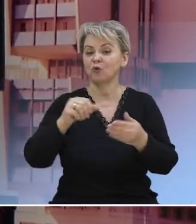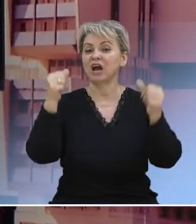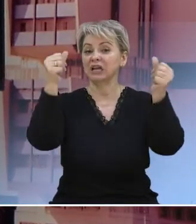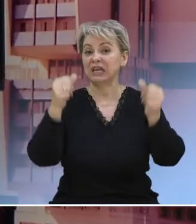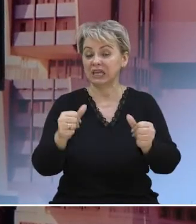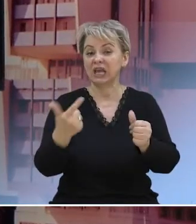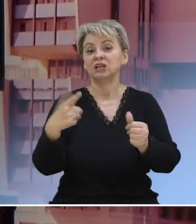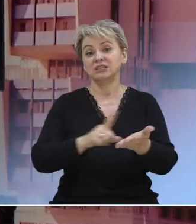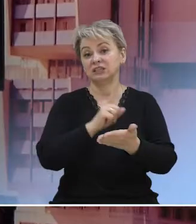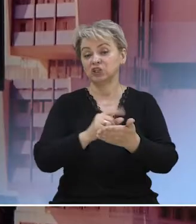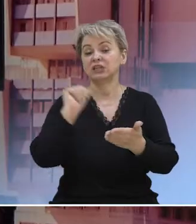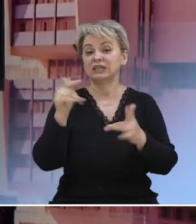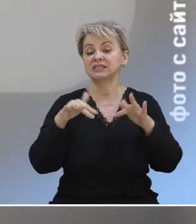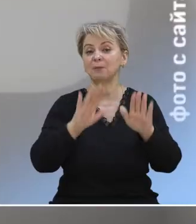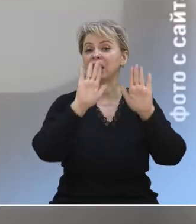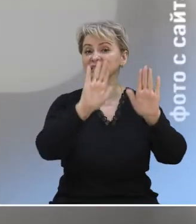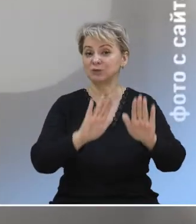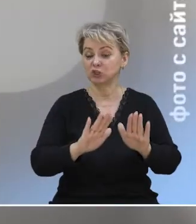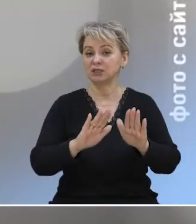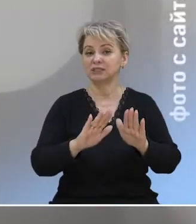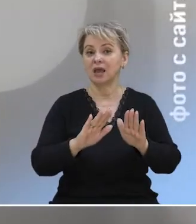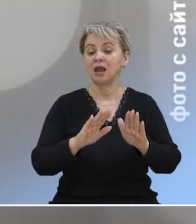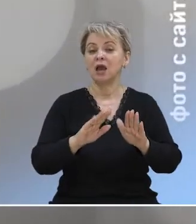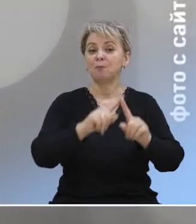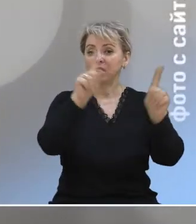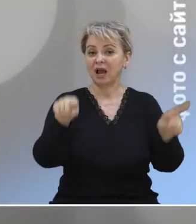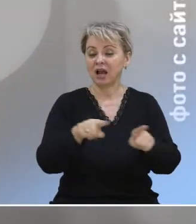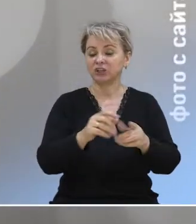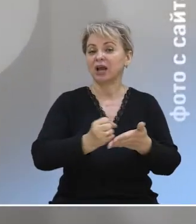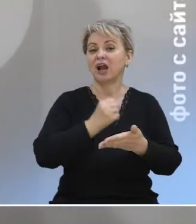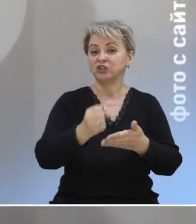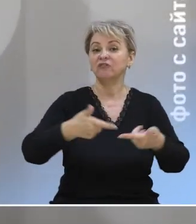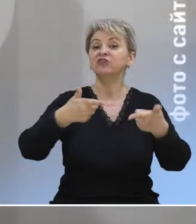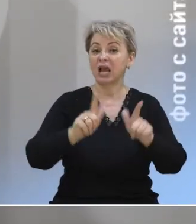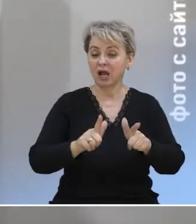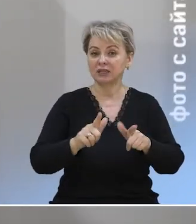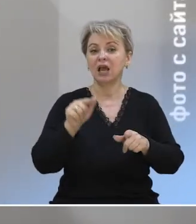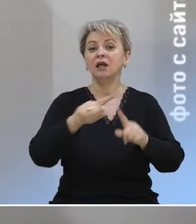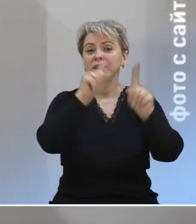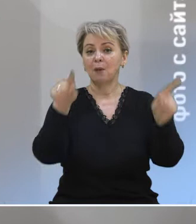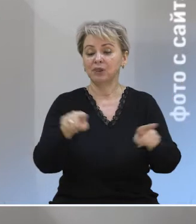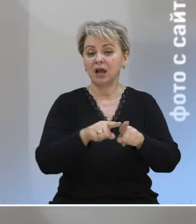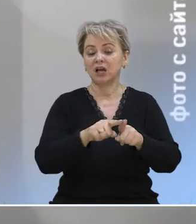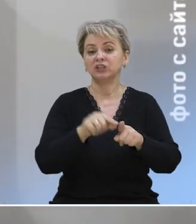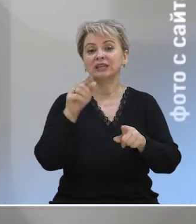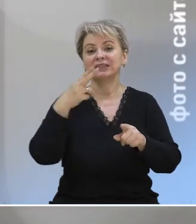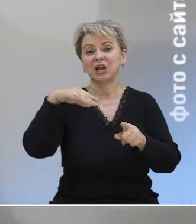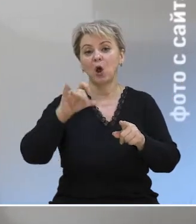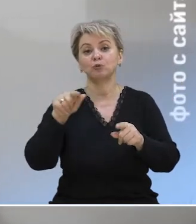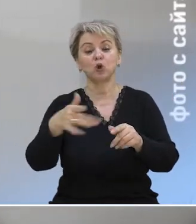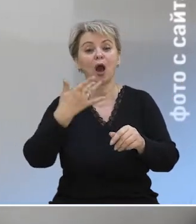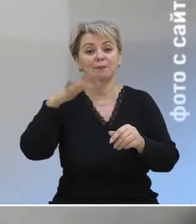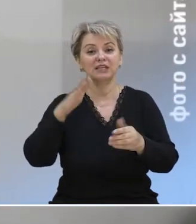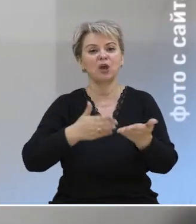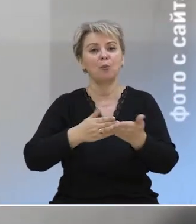Их клеят на специальные стенды, где должны на самом деле размещаться агитплакаты кандидатов реальных. Ну вот на плакатах с Трампом уточняется,